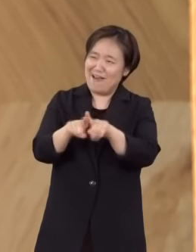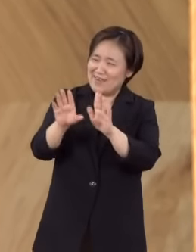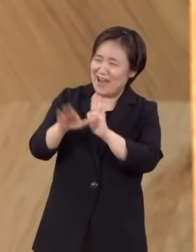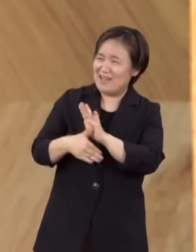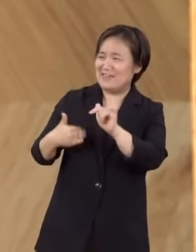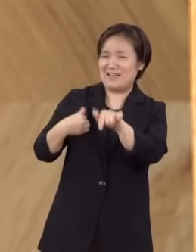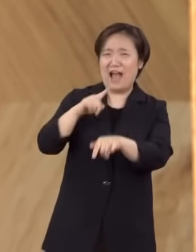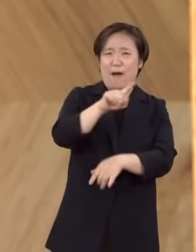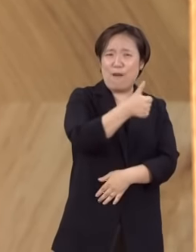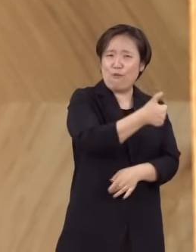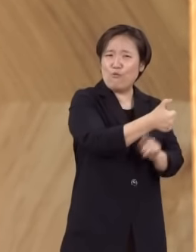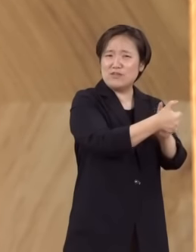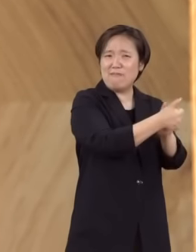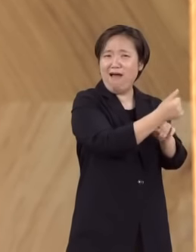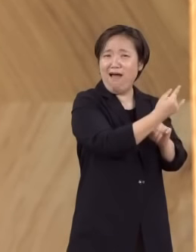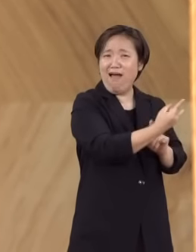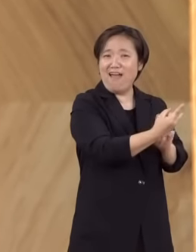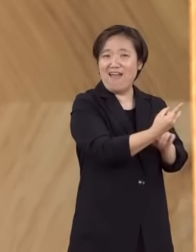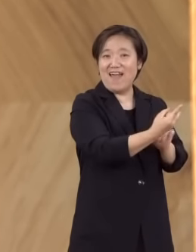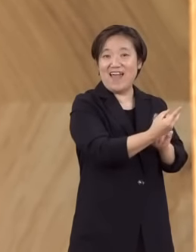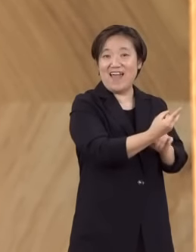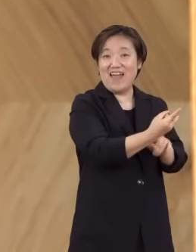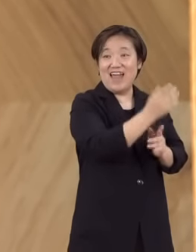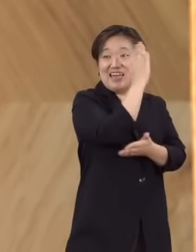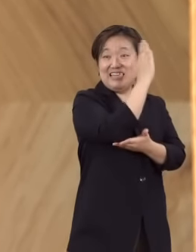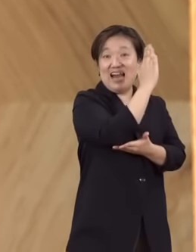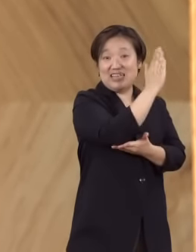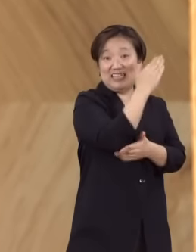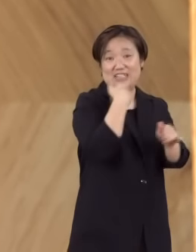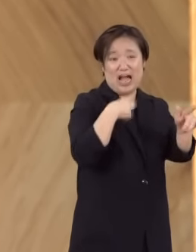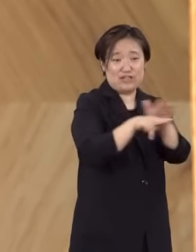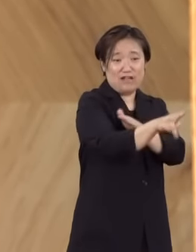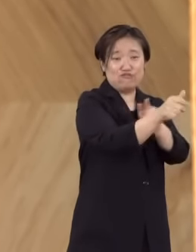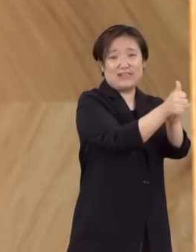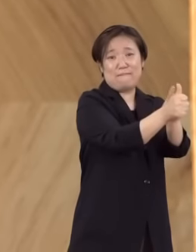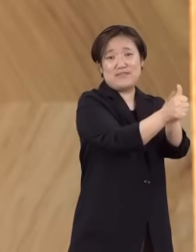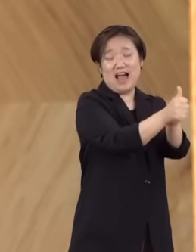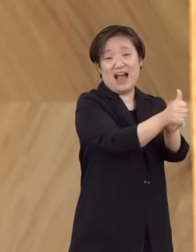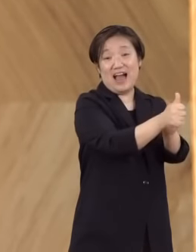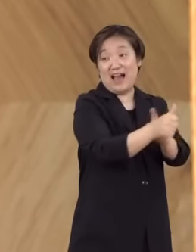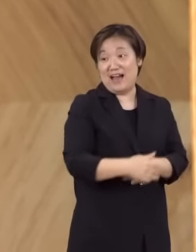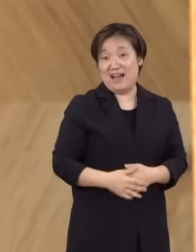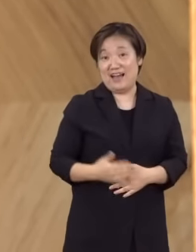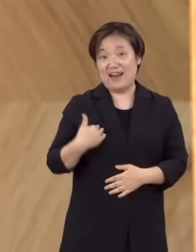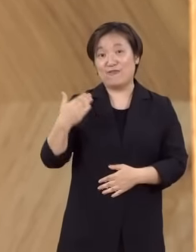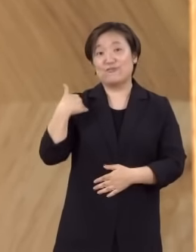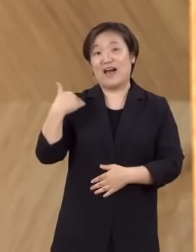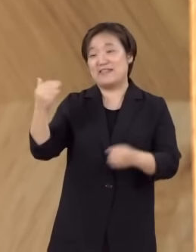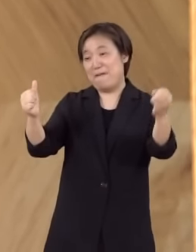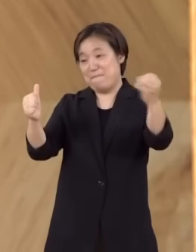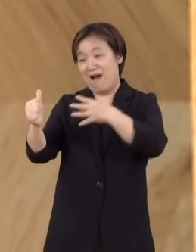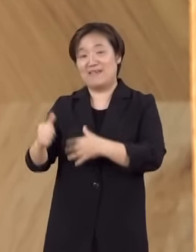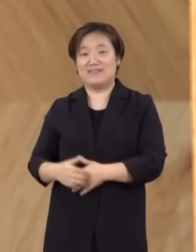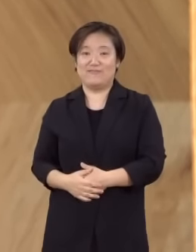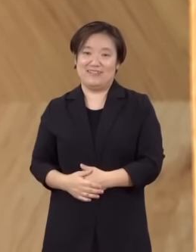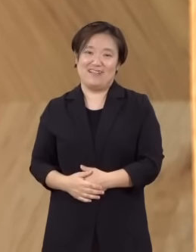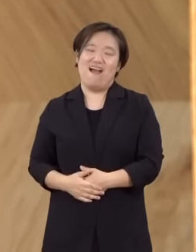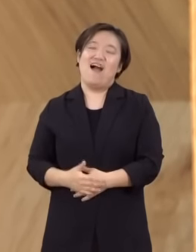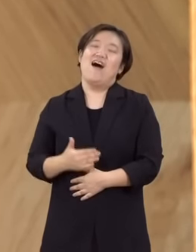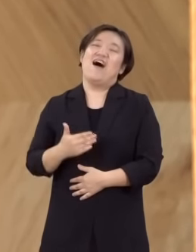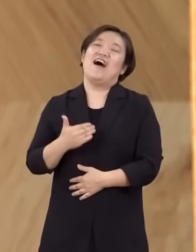150회 주인공 저승가는 버스에서 탈출했던 그 이야기의 사연자 있니다 그렇게